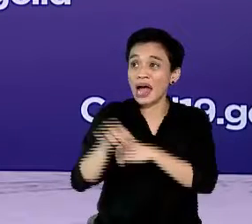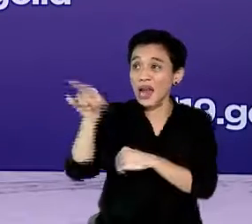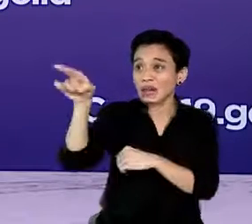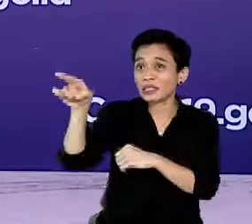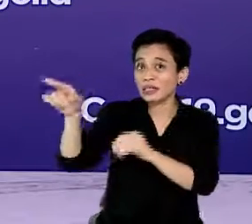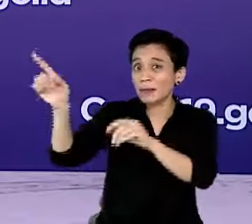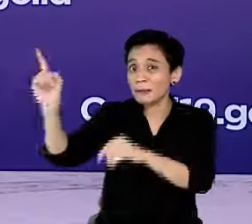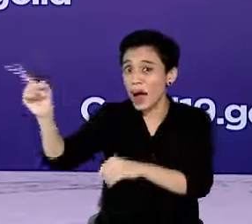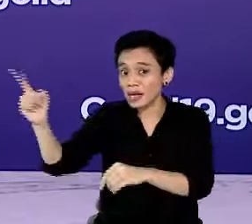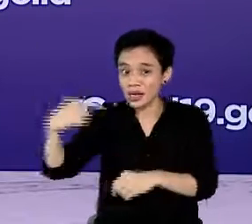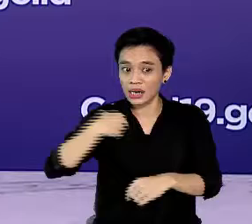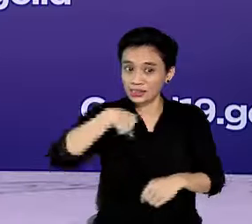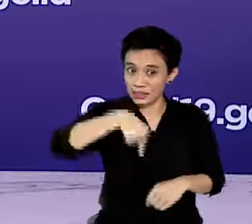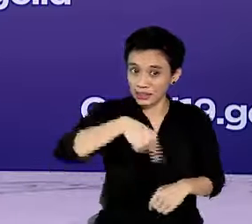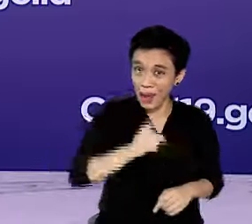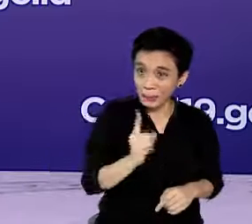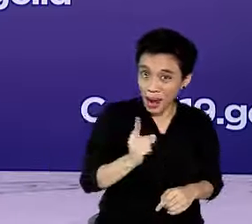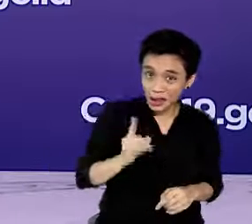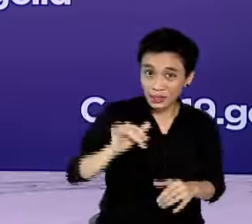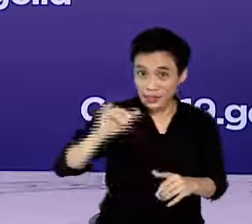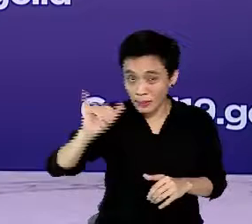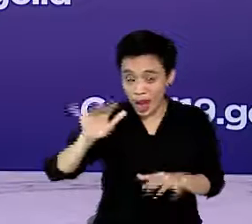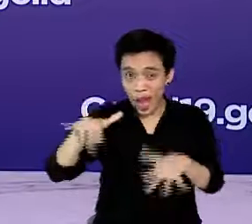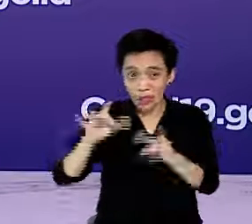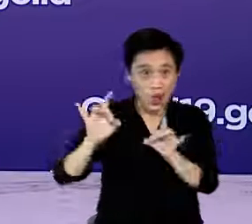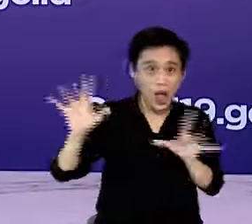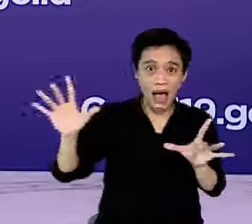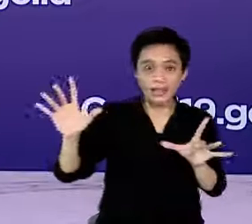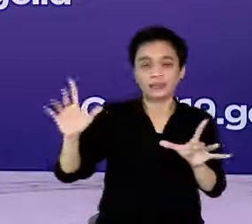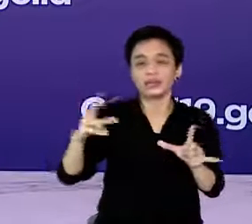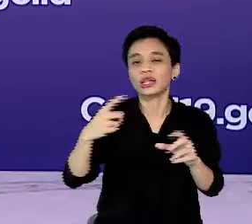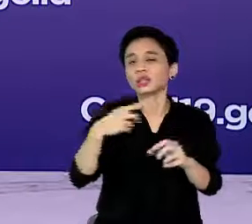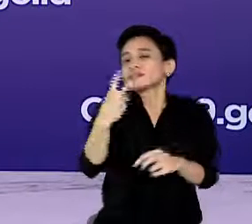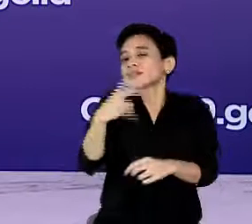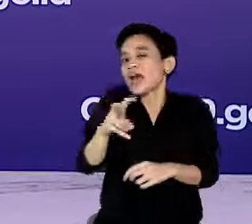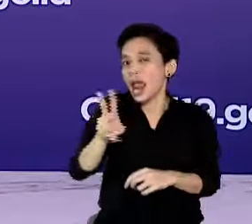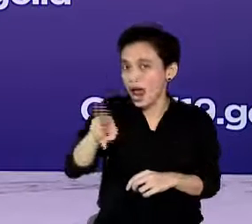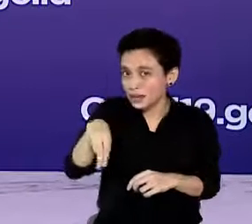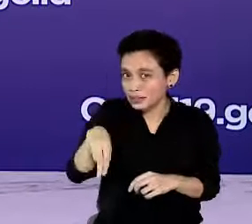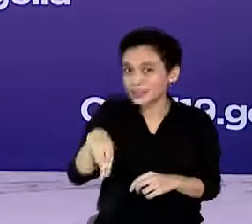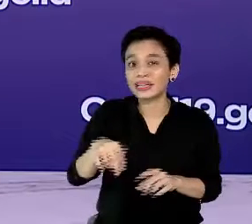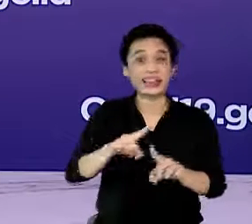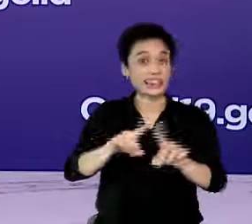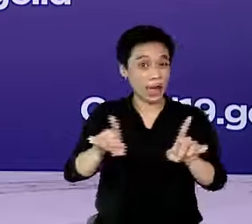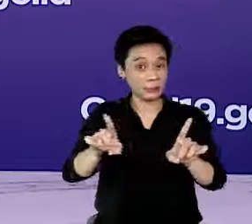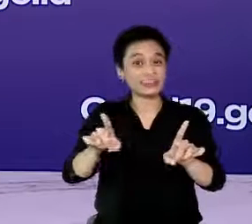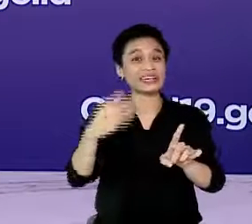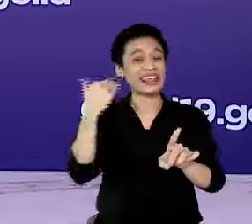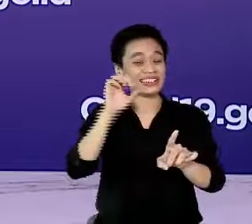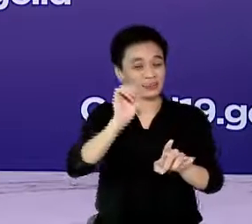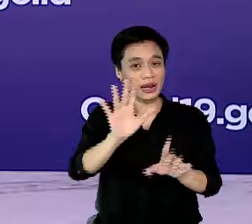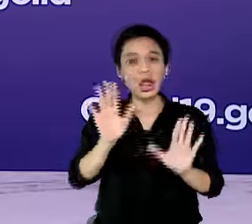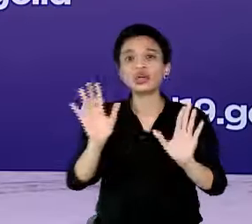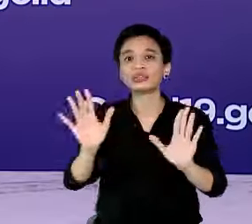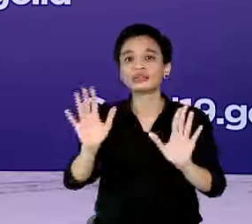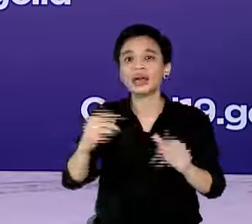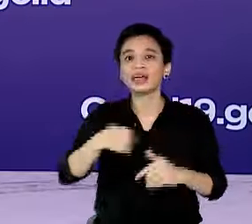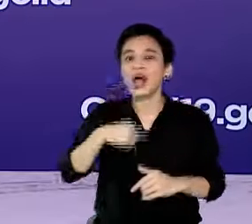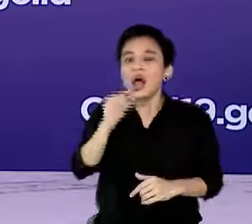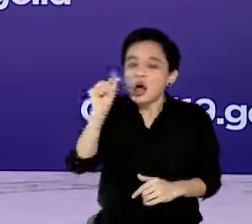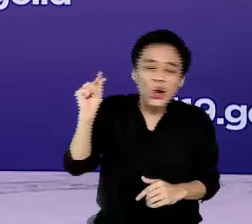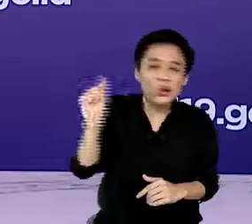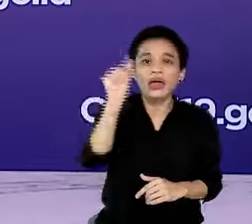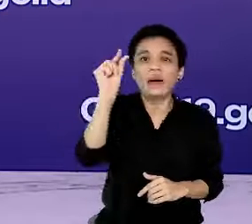itu juga berbahaya di negara lainnya lagi namun seperti yang tadi saya sampaikan yang utama kita